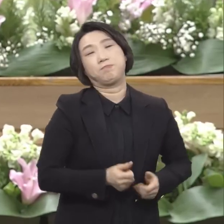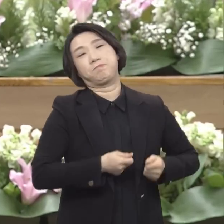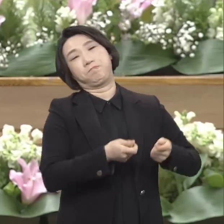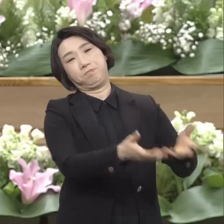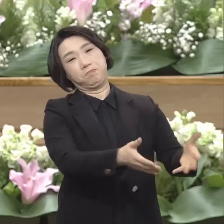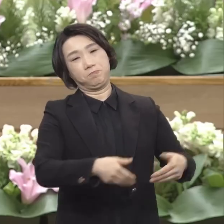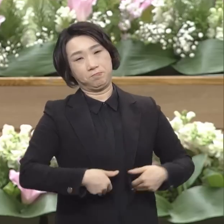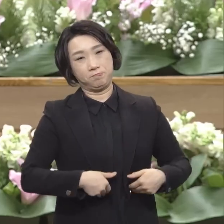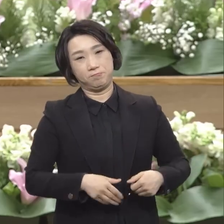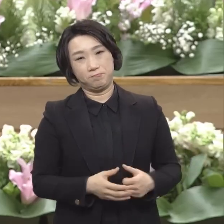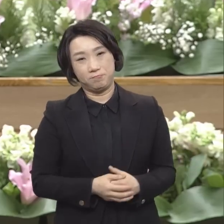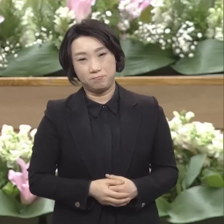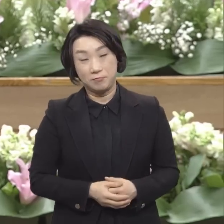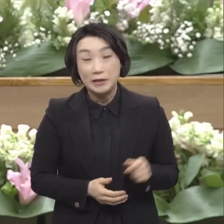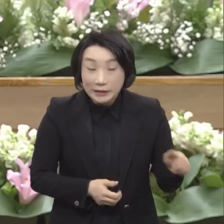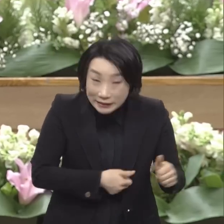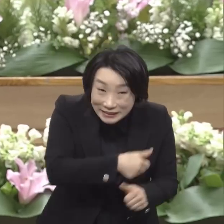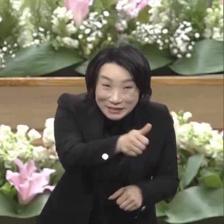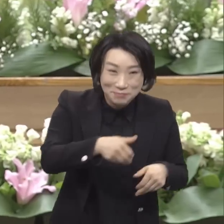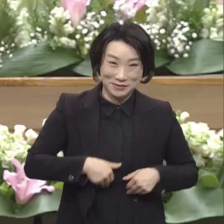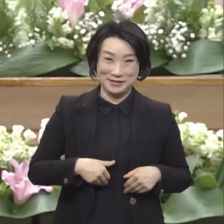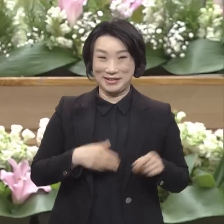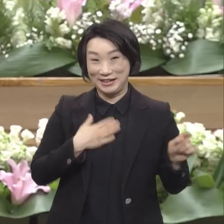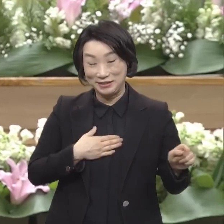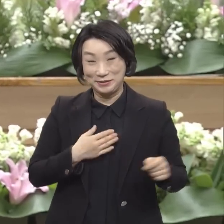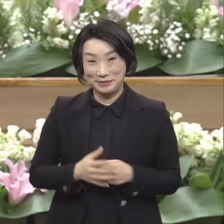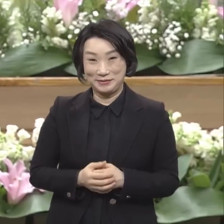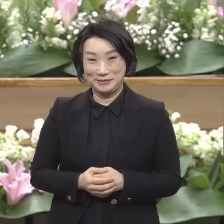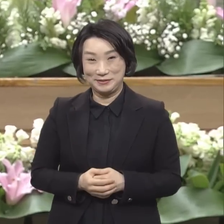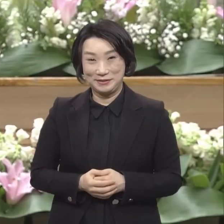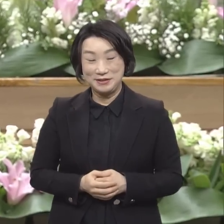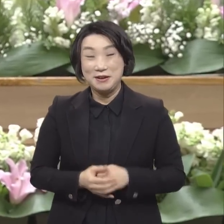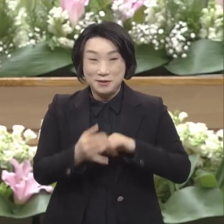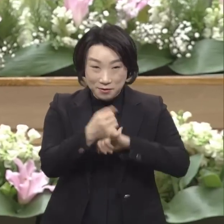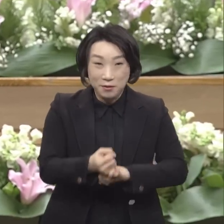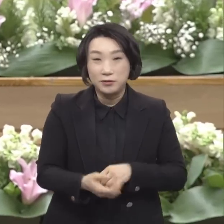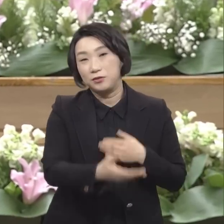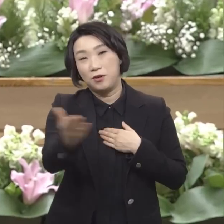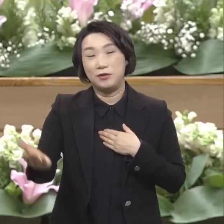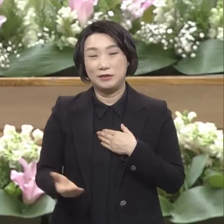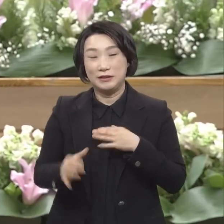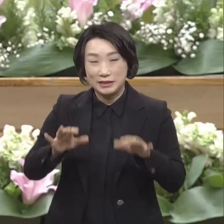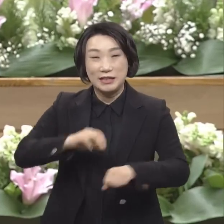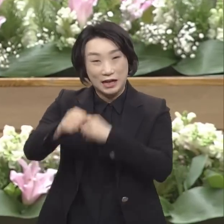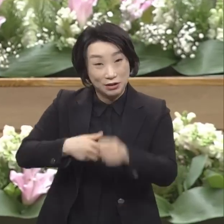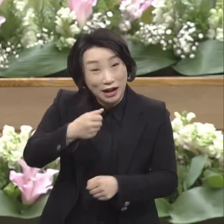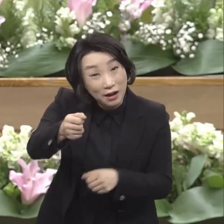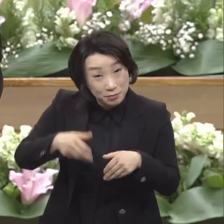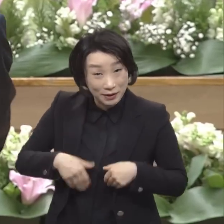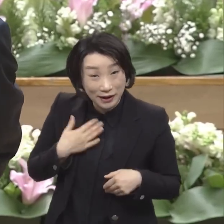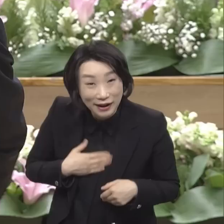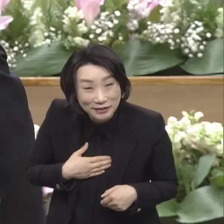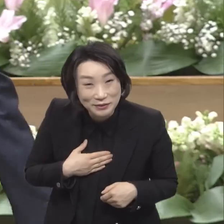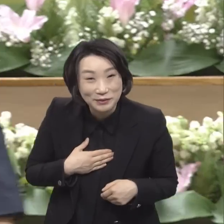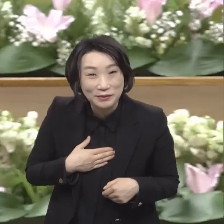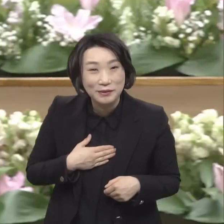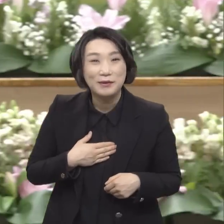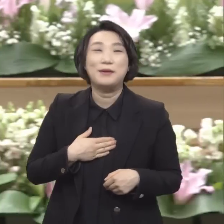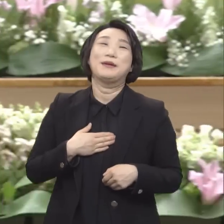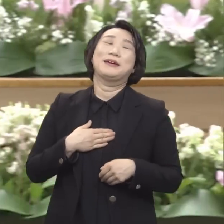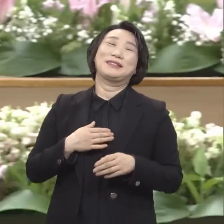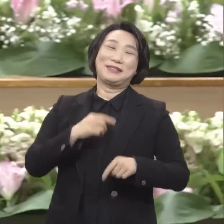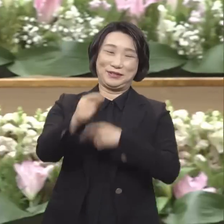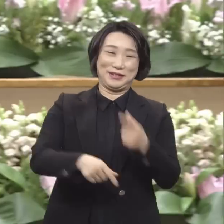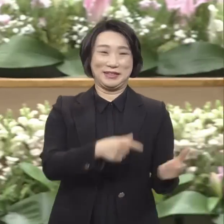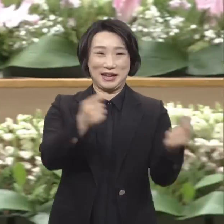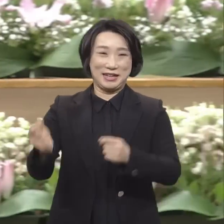부셔버려라 이 말이야. 이겨라 이 말이요. 반드시 너희는 그래서 자유한 자가 되라는 거야. 다